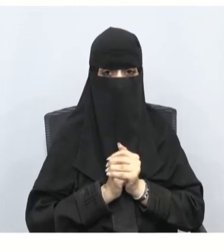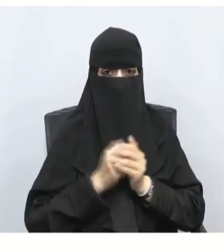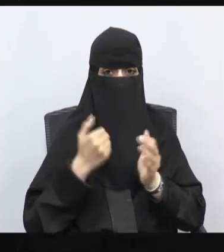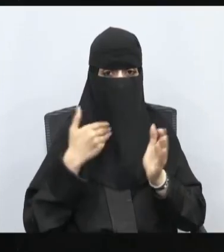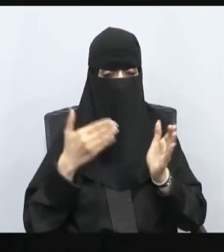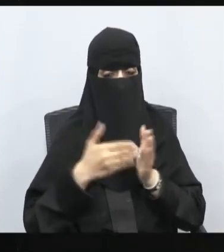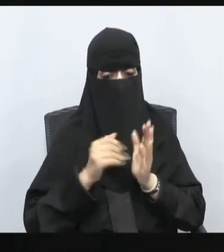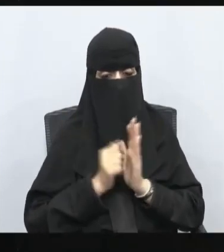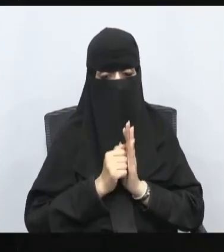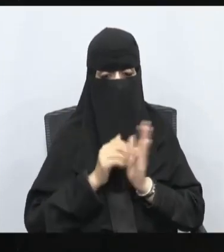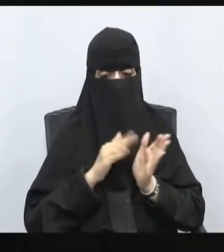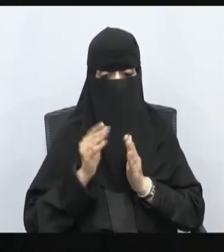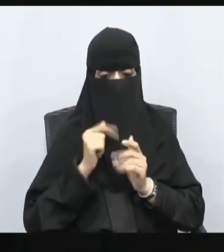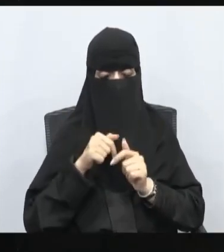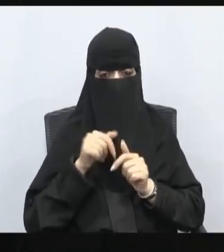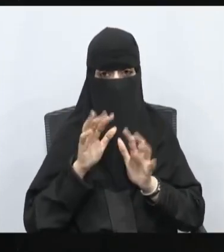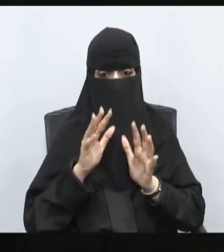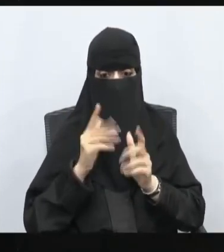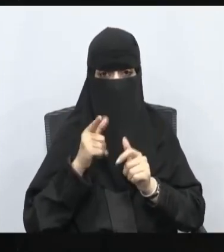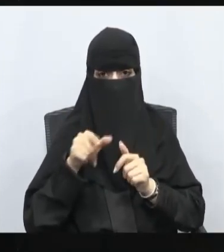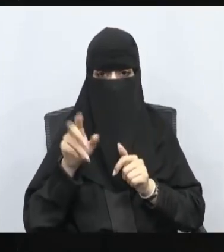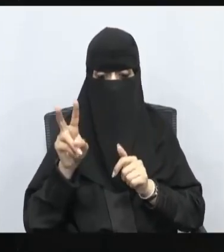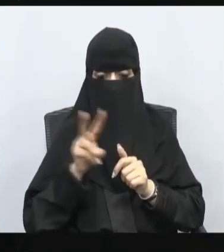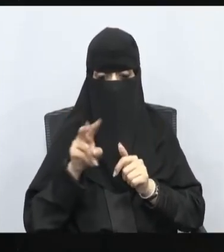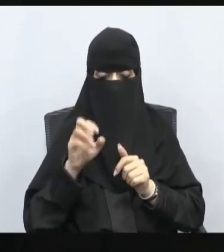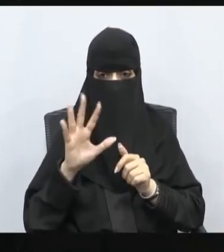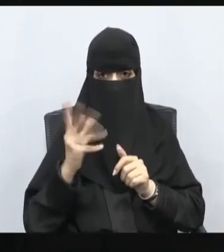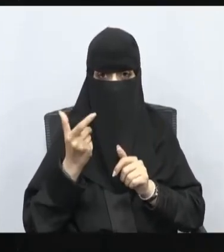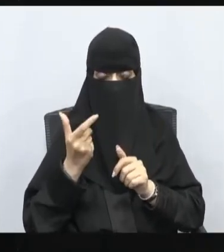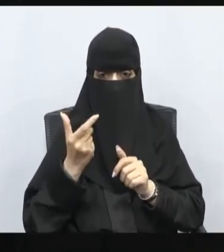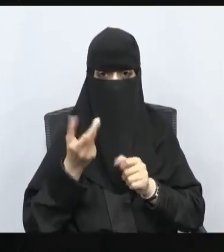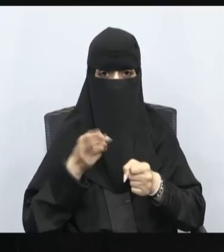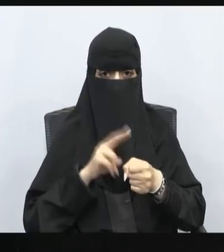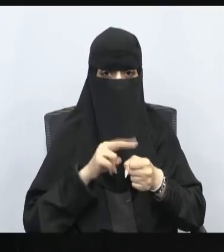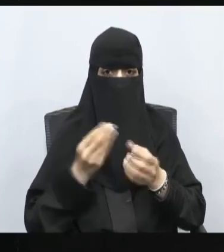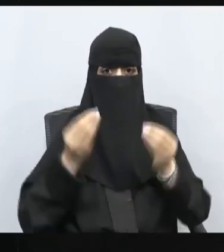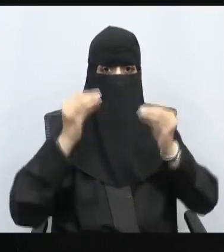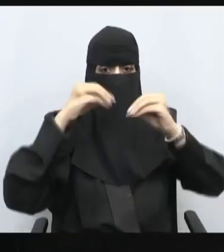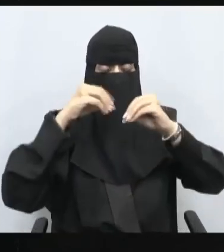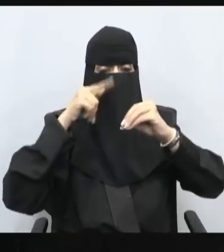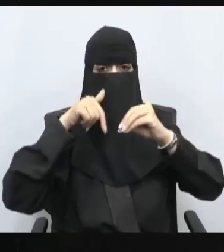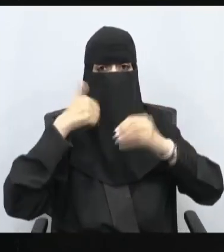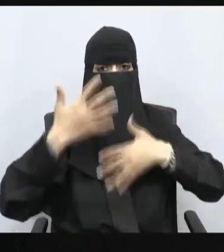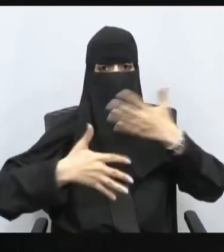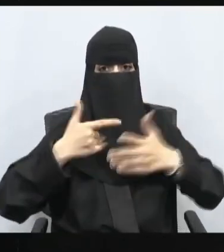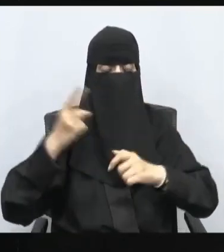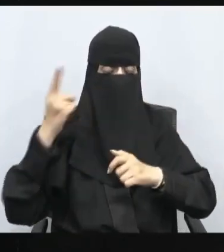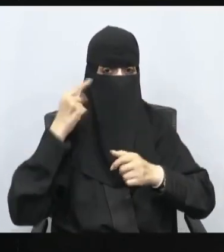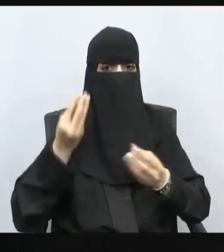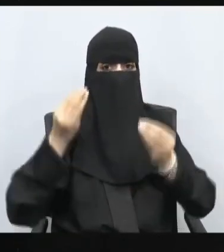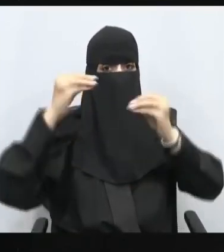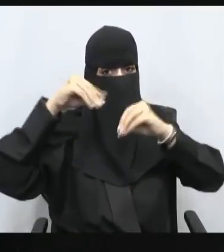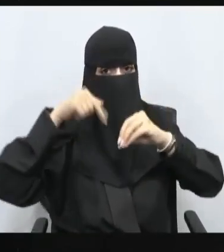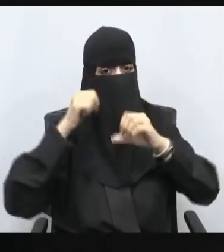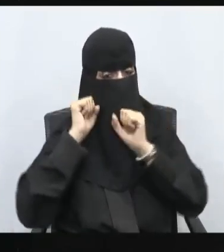نشاطنا المنزلي، ماذا قرأت؟ كم مرة تتضاعف طاقة الصوت إذا زاد